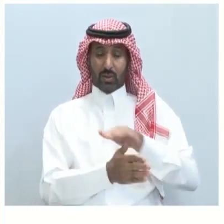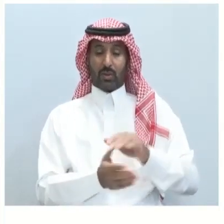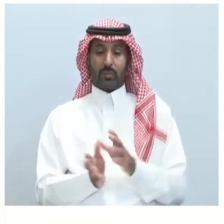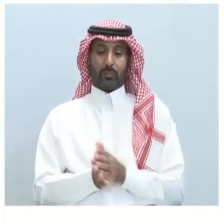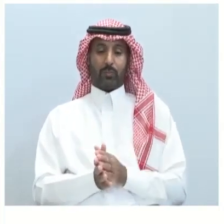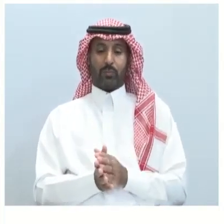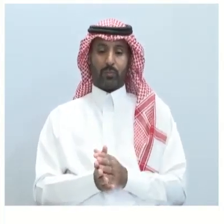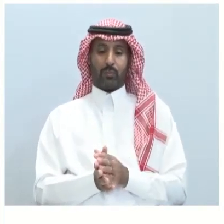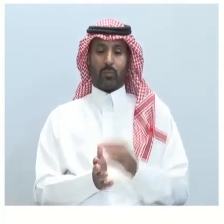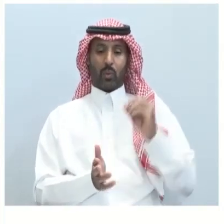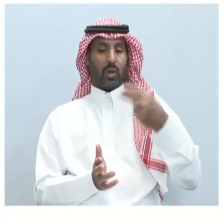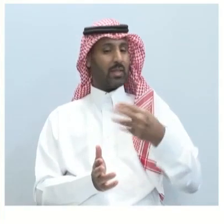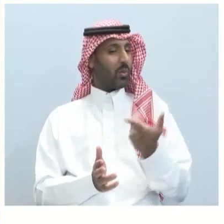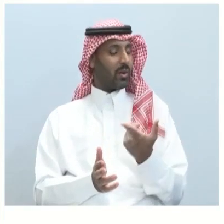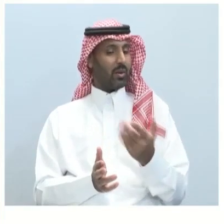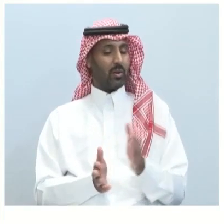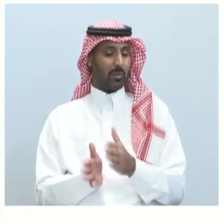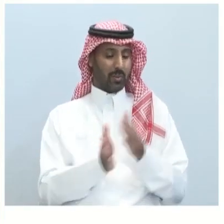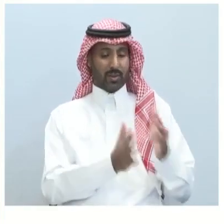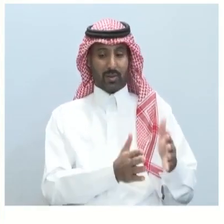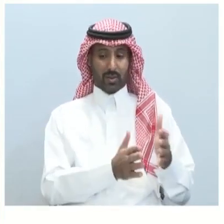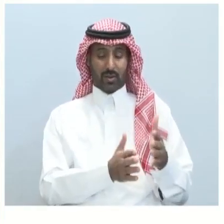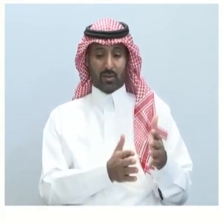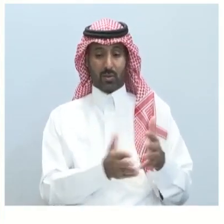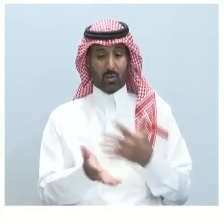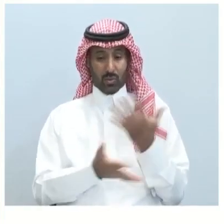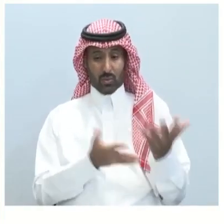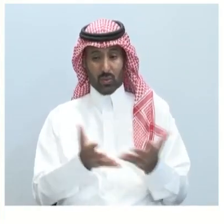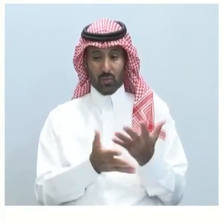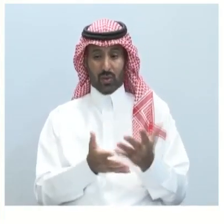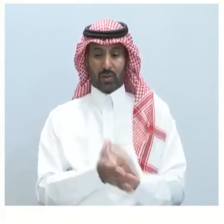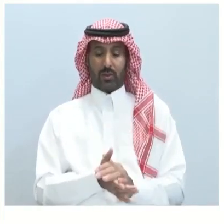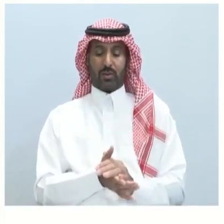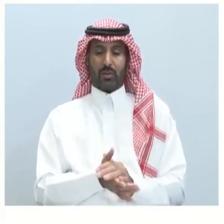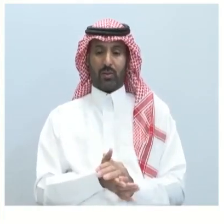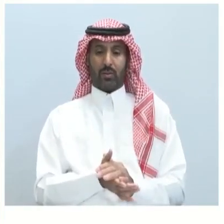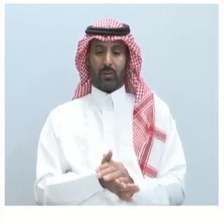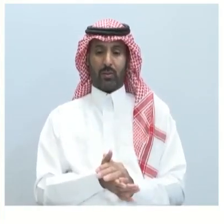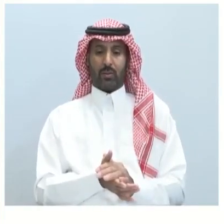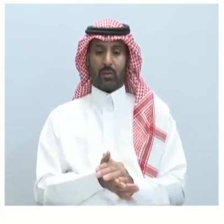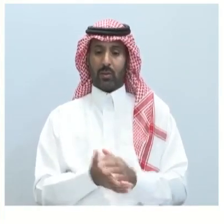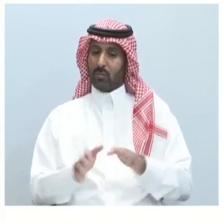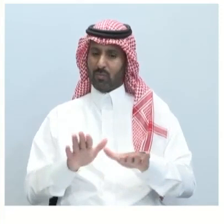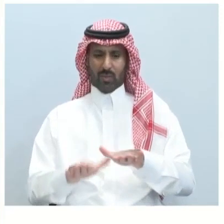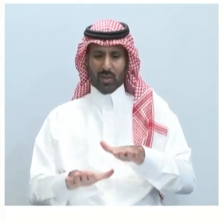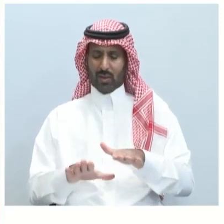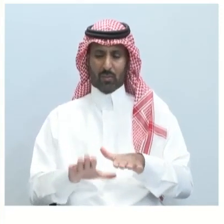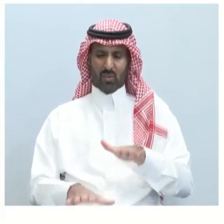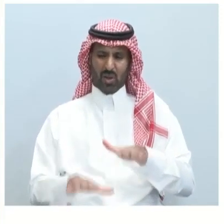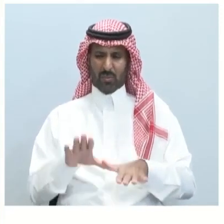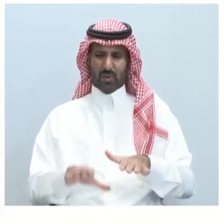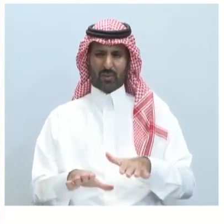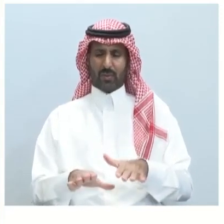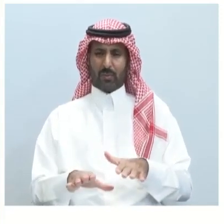الاتش بتكون وين موجود عندي في التفاعل في اليسار وبالتالي سوف يحدث عندي التفاعل تفاعل غير متزن فيندفع الى اليسار